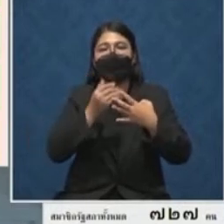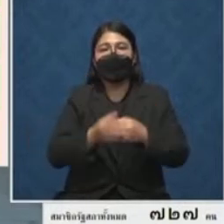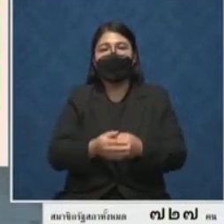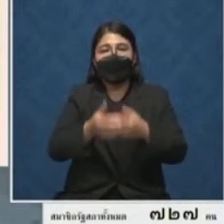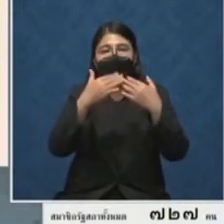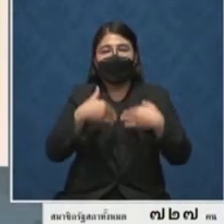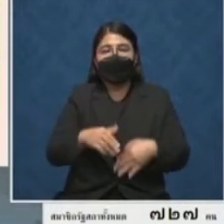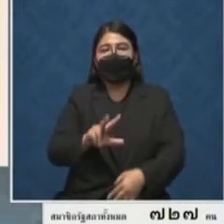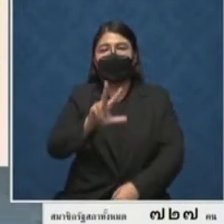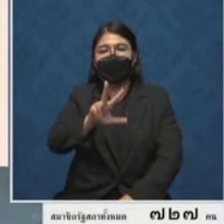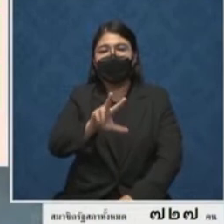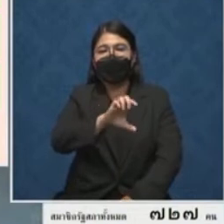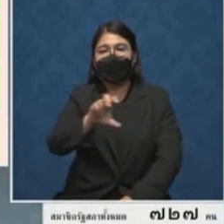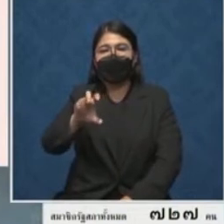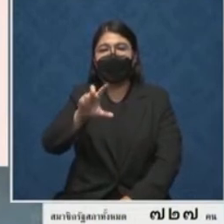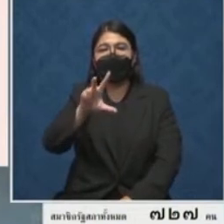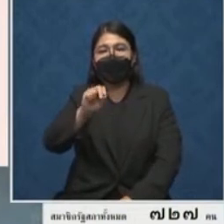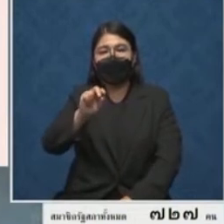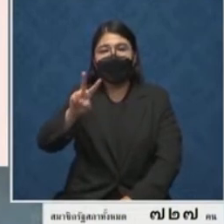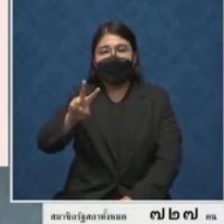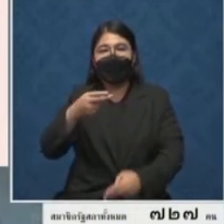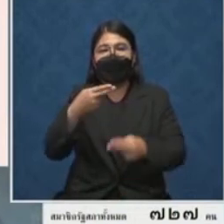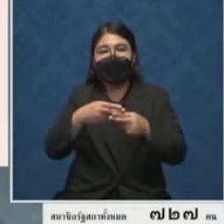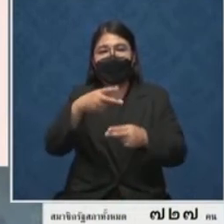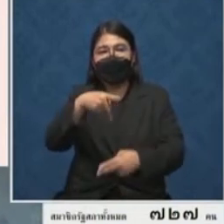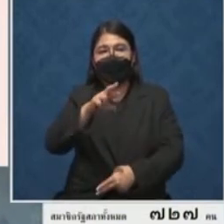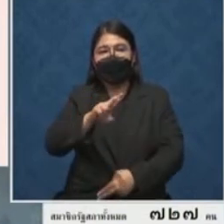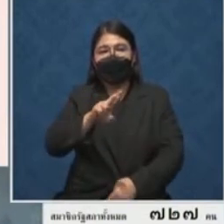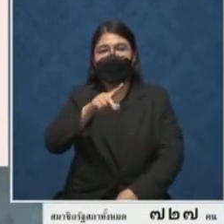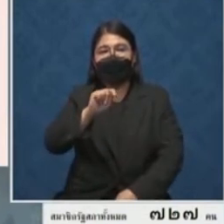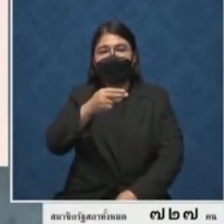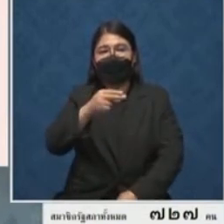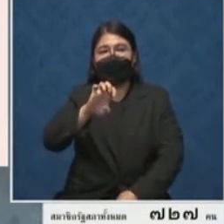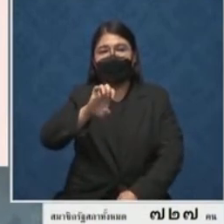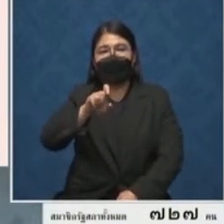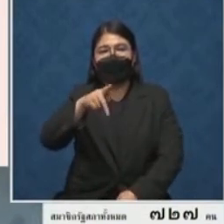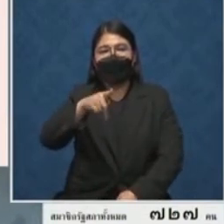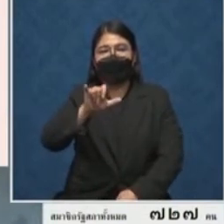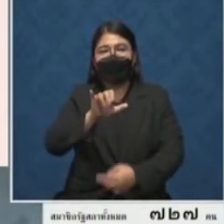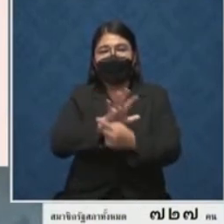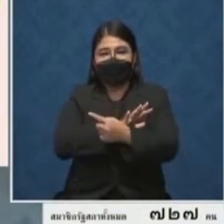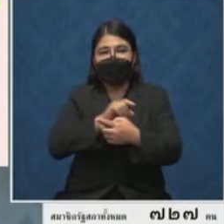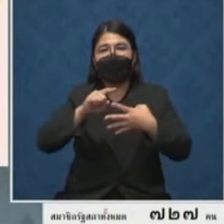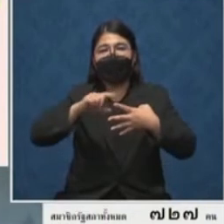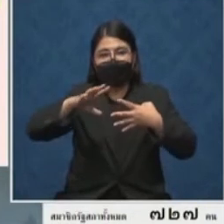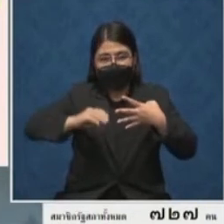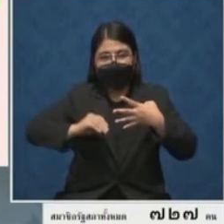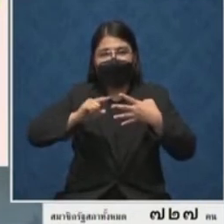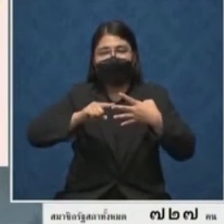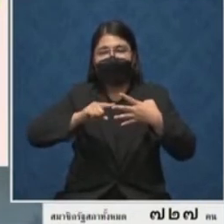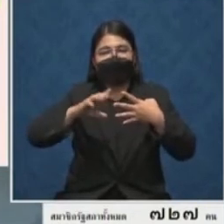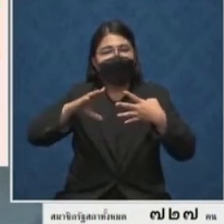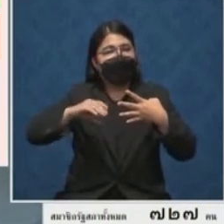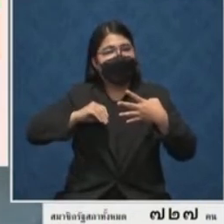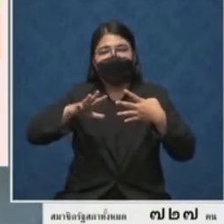332คุณหญิงพรทิพย์โรจนสุนันท ์1รับหลักการ2ไม่รับหลักการ3ไม่รับหลัก